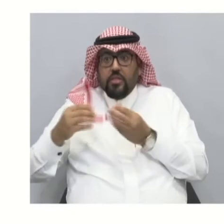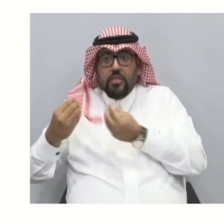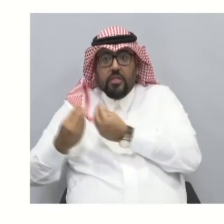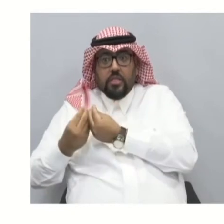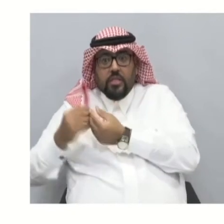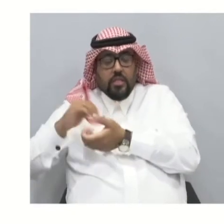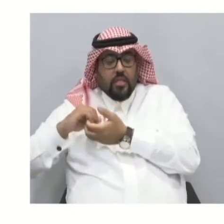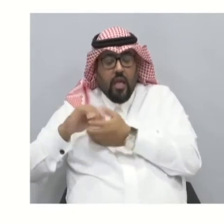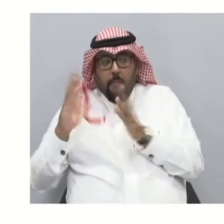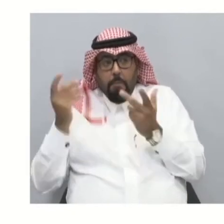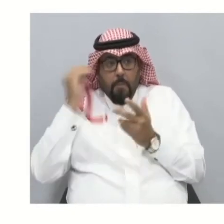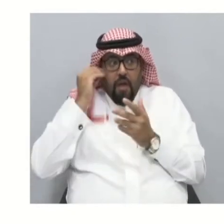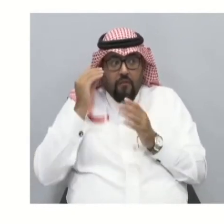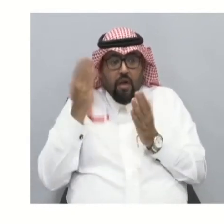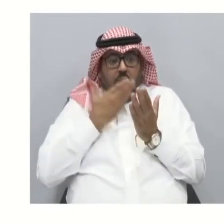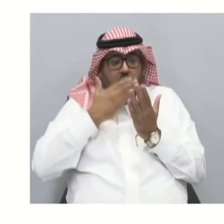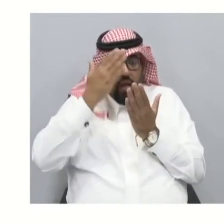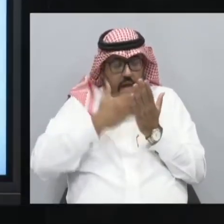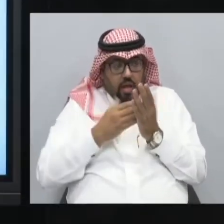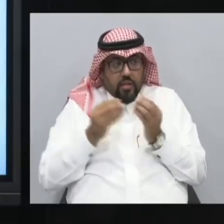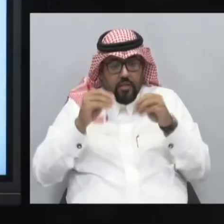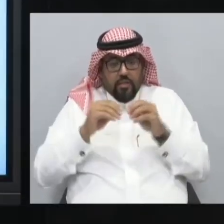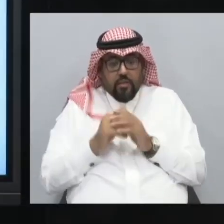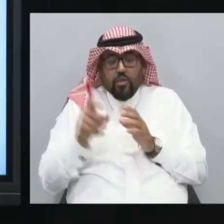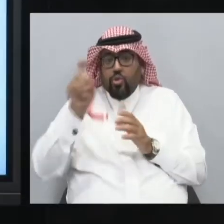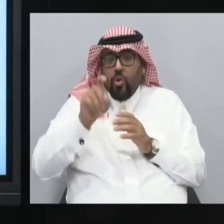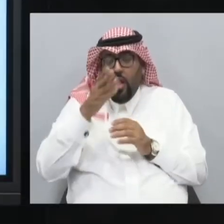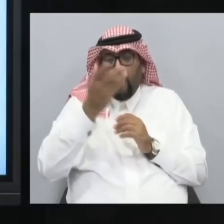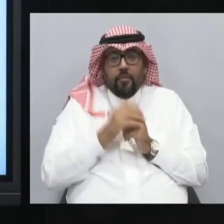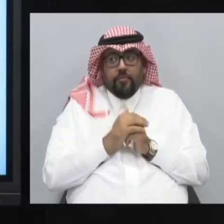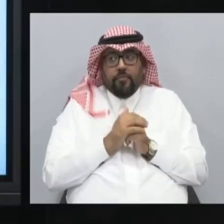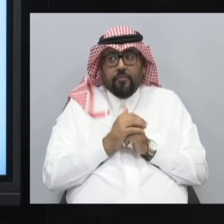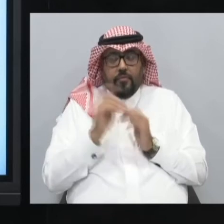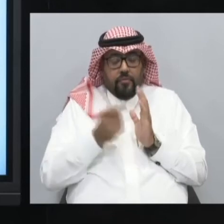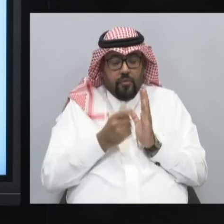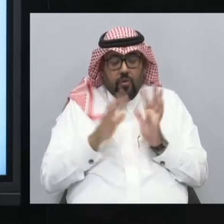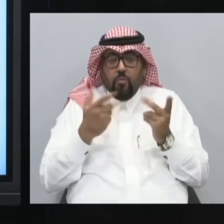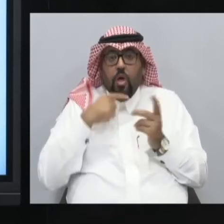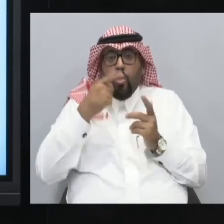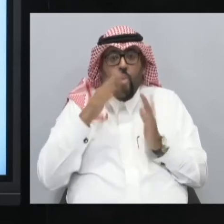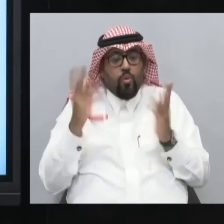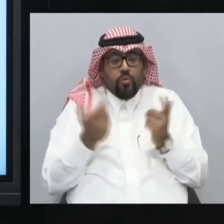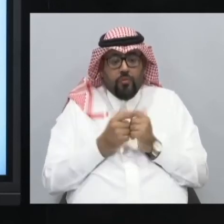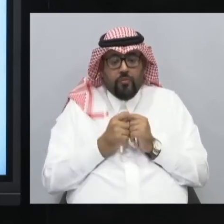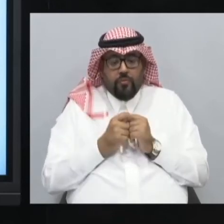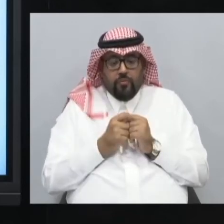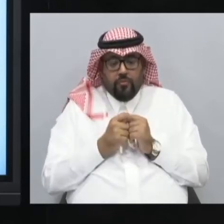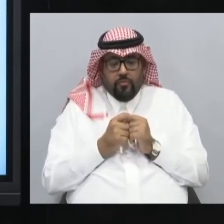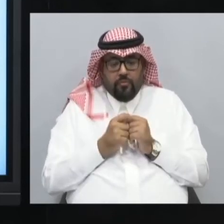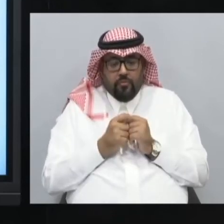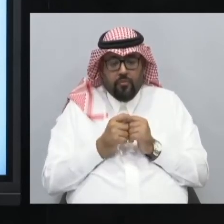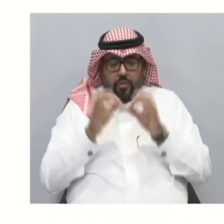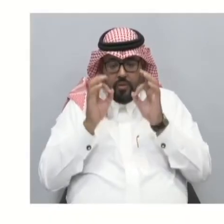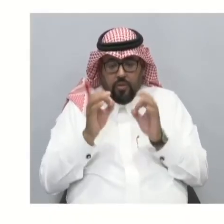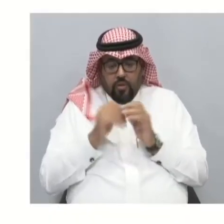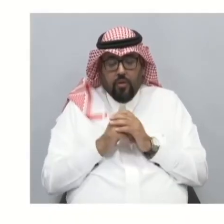لم يعرف بالتفصيل طريقة القراءة المتعمقة وسألك عنها، ماذا تكتب له وماذا تقول له، كيف تفهمه ذلك؟ هنا